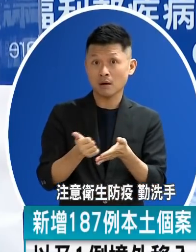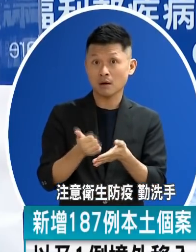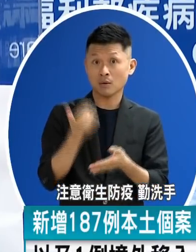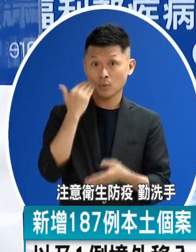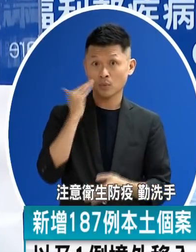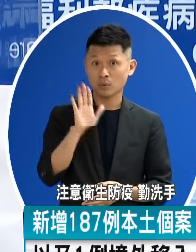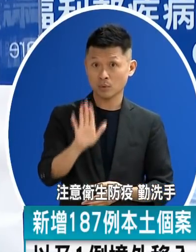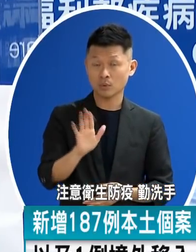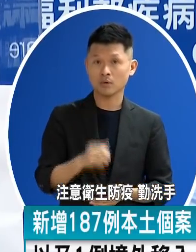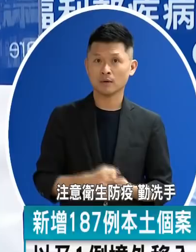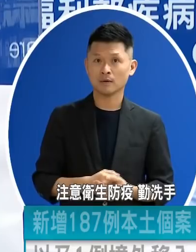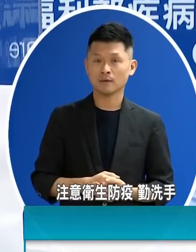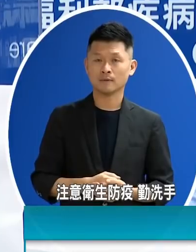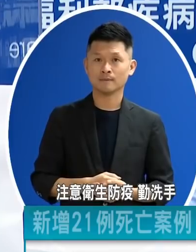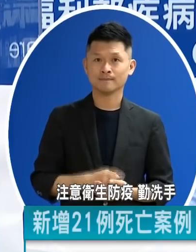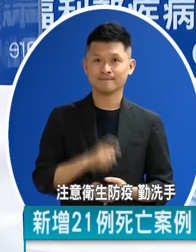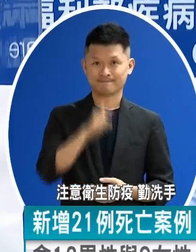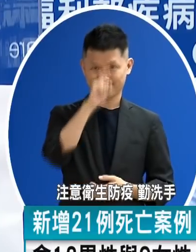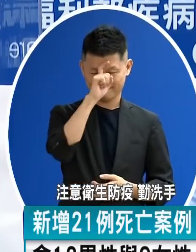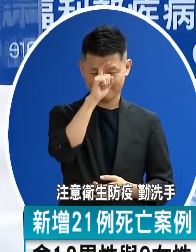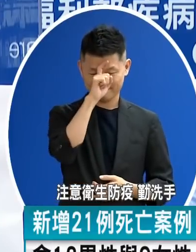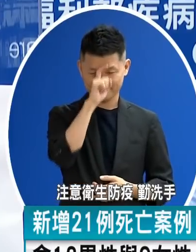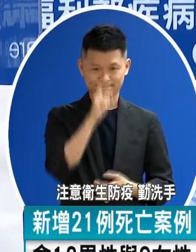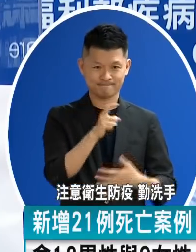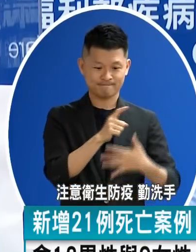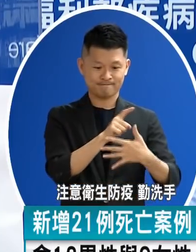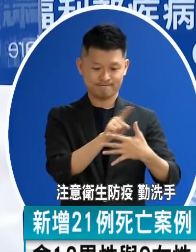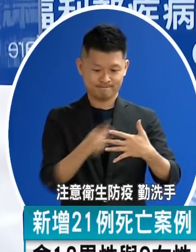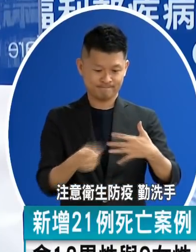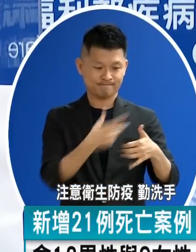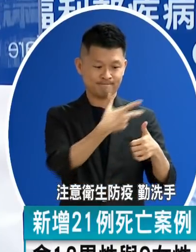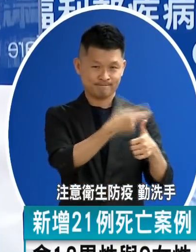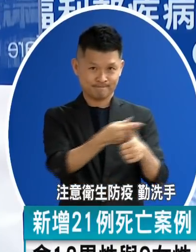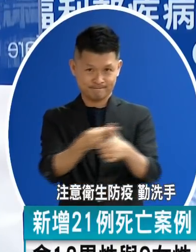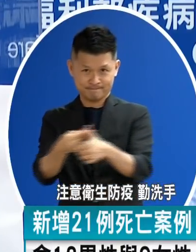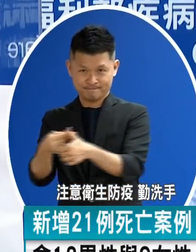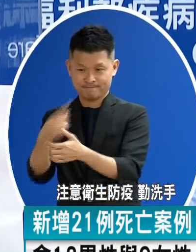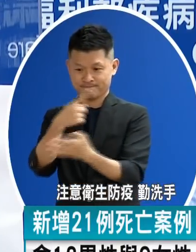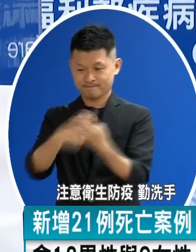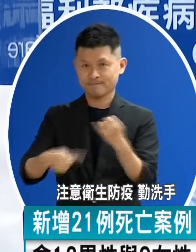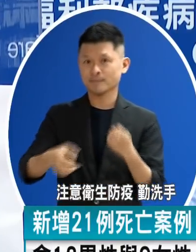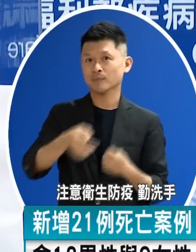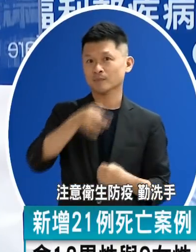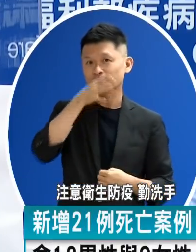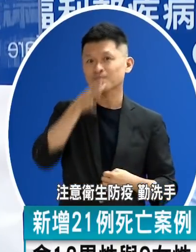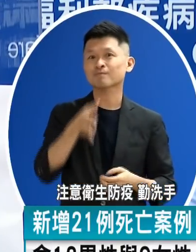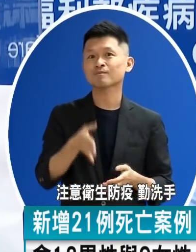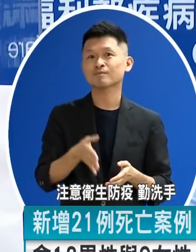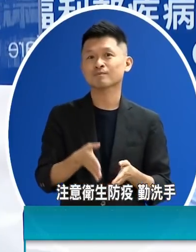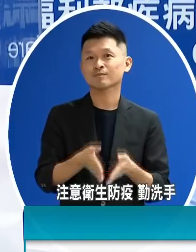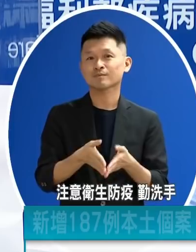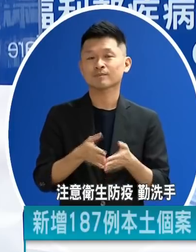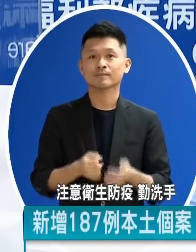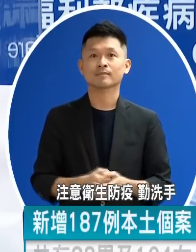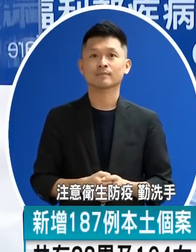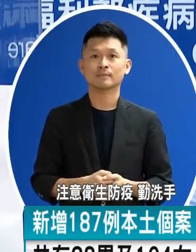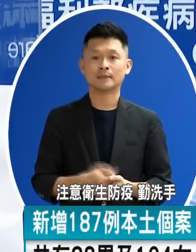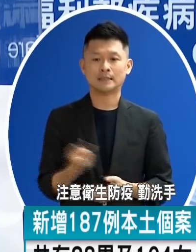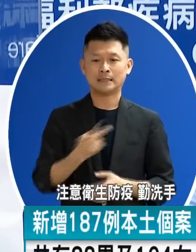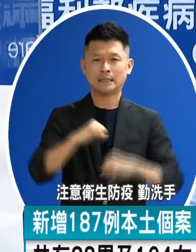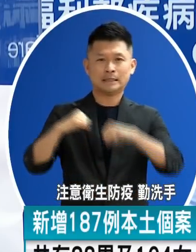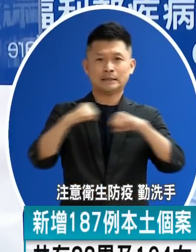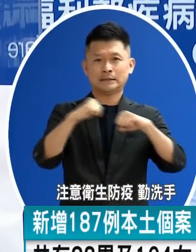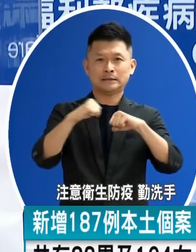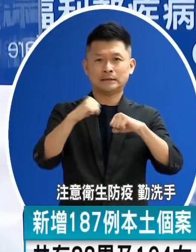个可以施打对象范围的一个剂量数了对剂量数，所以不会产生互